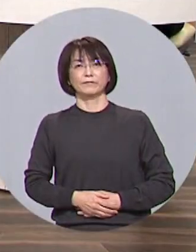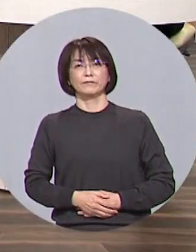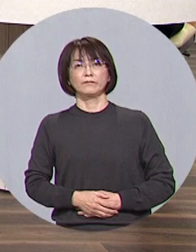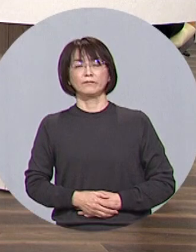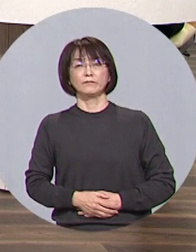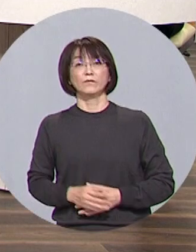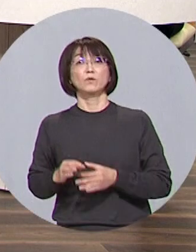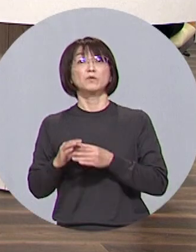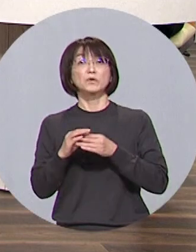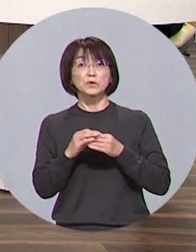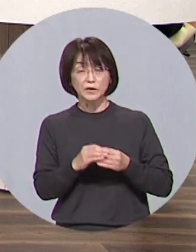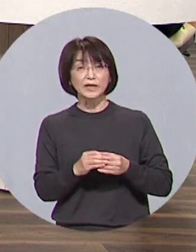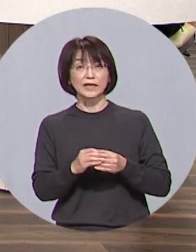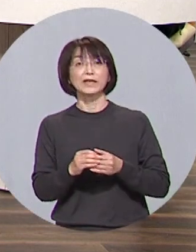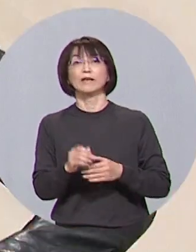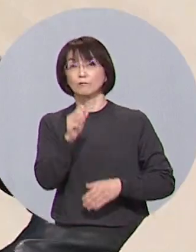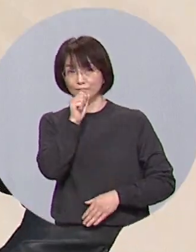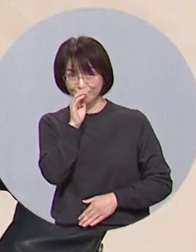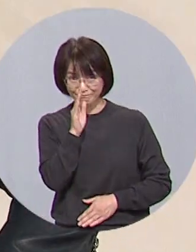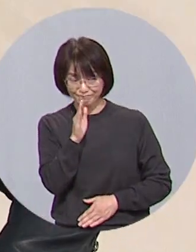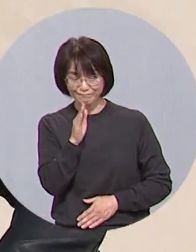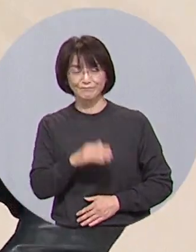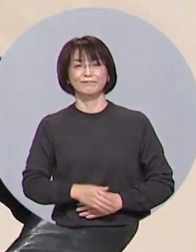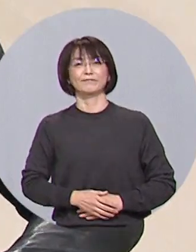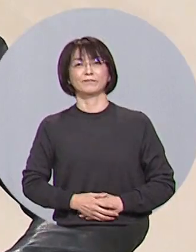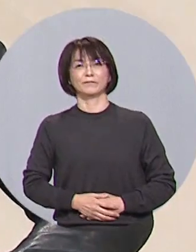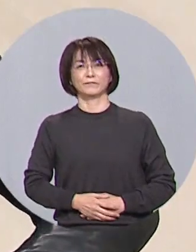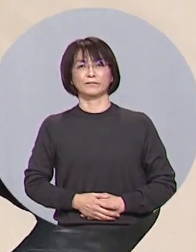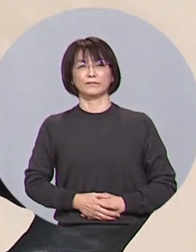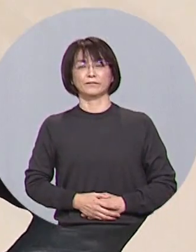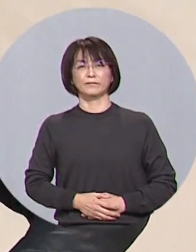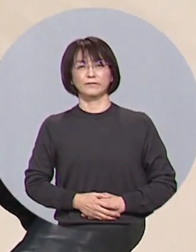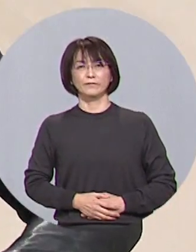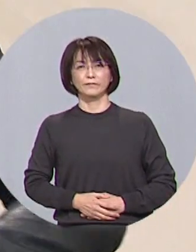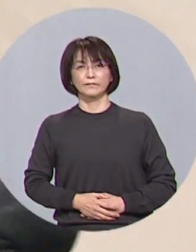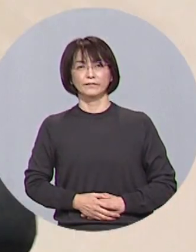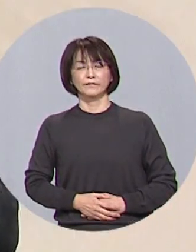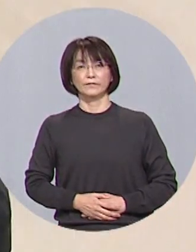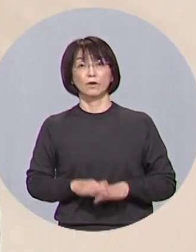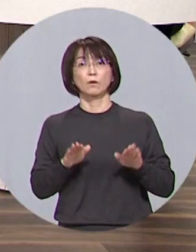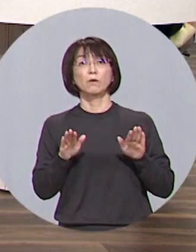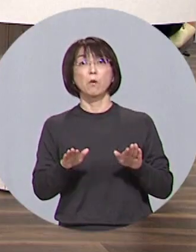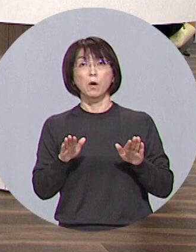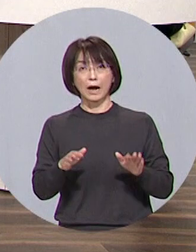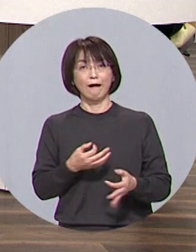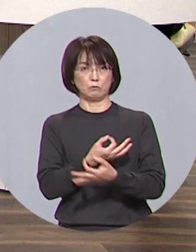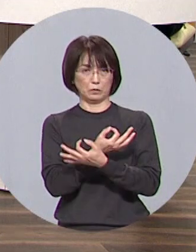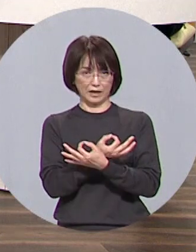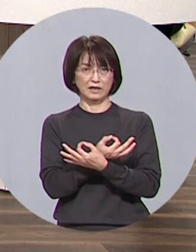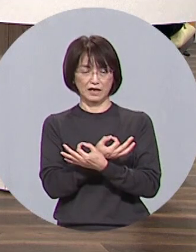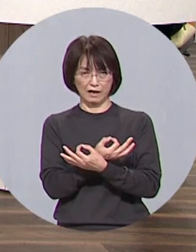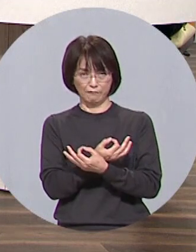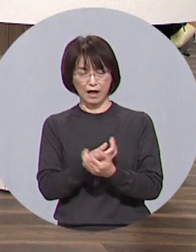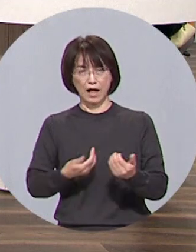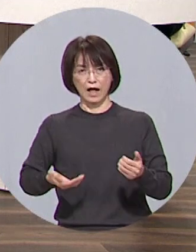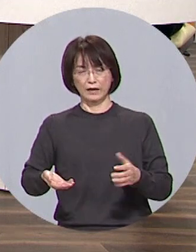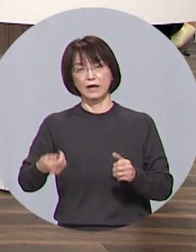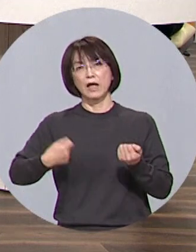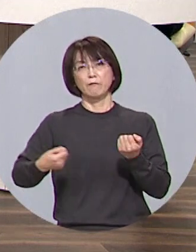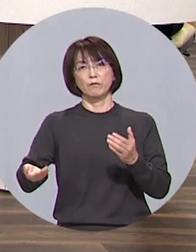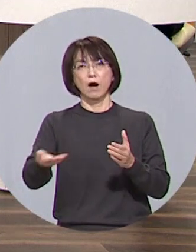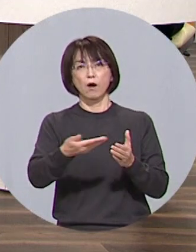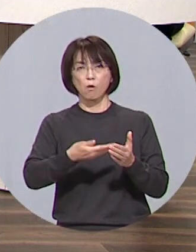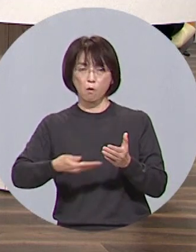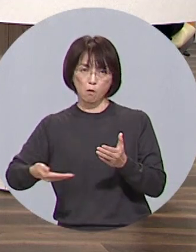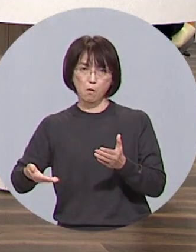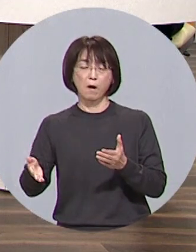引き続き花輪さんよろしくお願いします。今回は飛んで埼玉琵琶湖より愛を込めての公